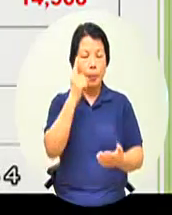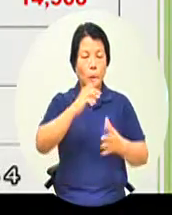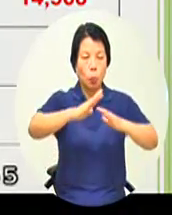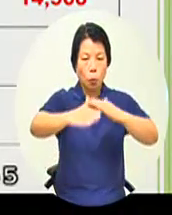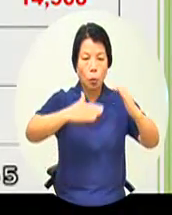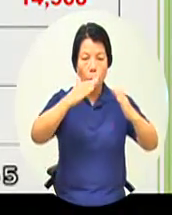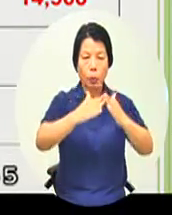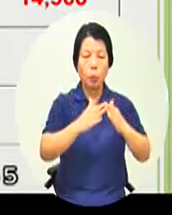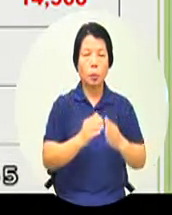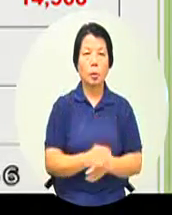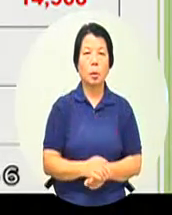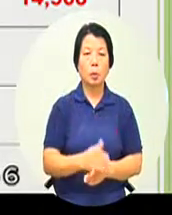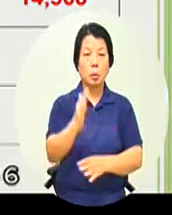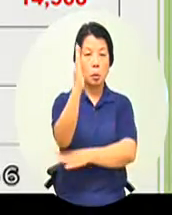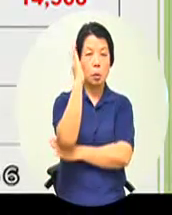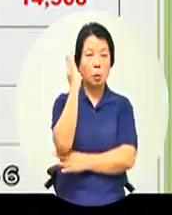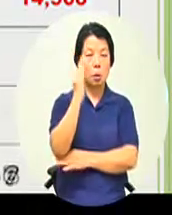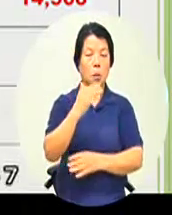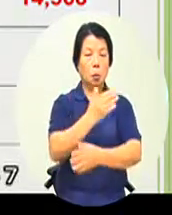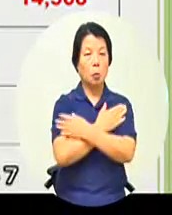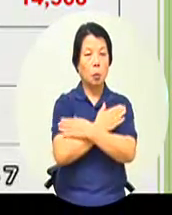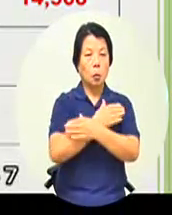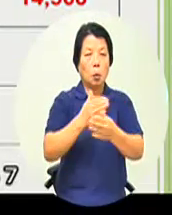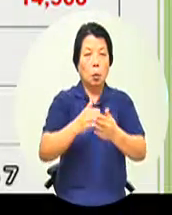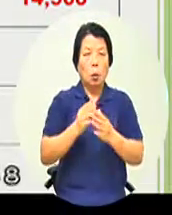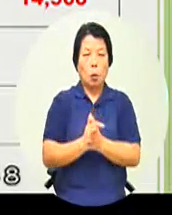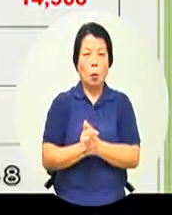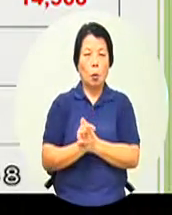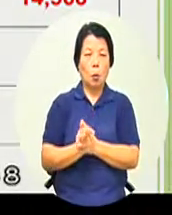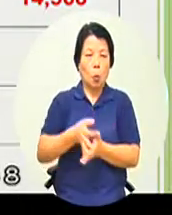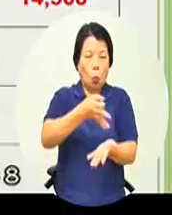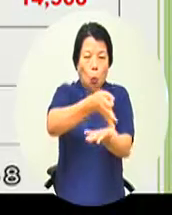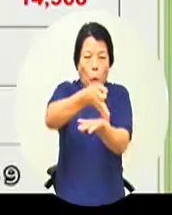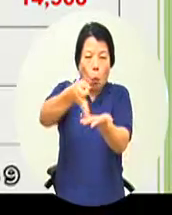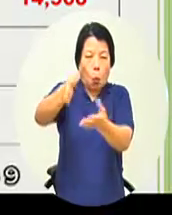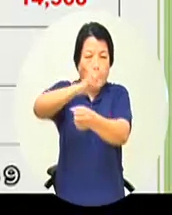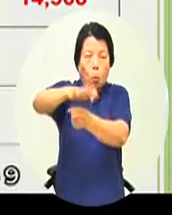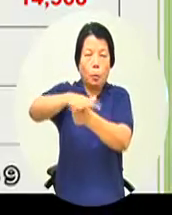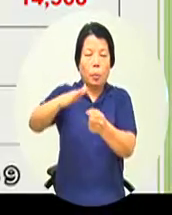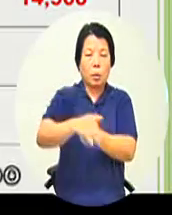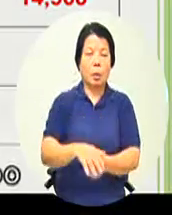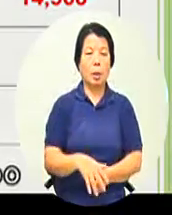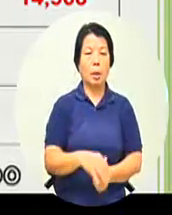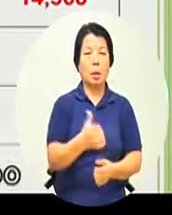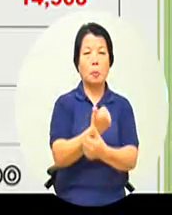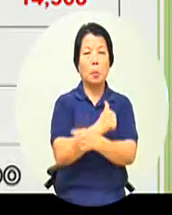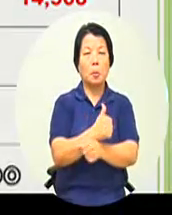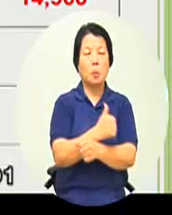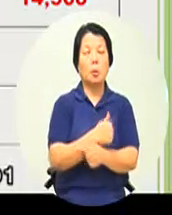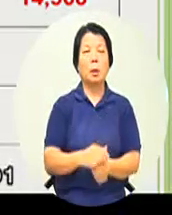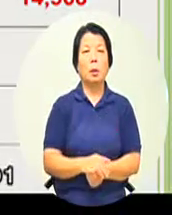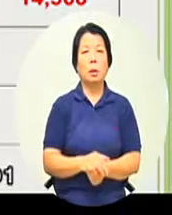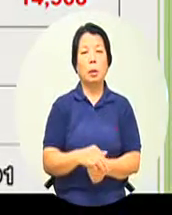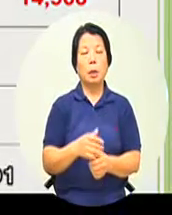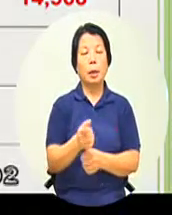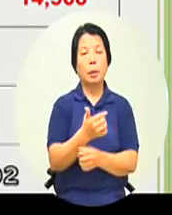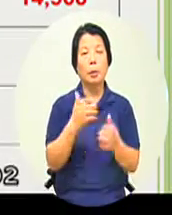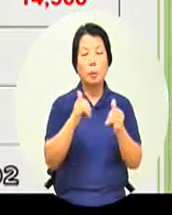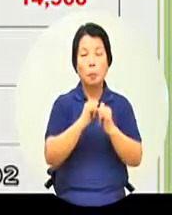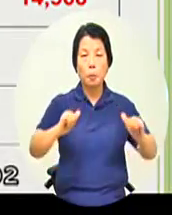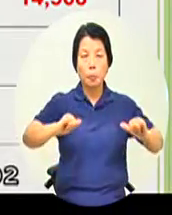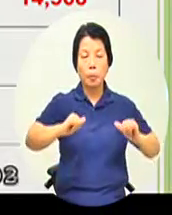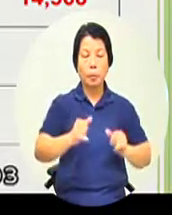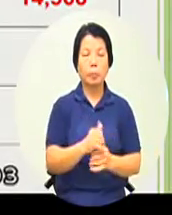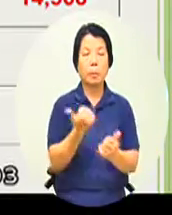讲托所要开办的对不对？就是遐客满头呀，尤其嘛造成恁代表作一个困扰，大家拢想关系要用，但是恁的